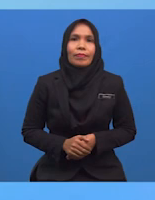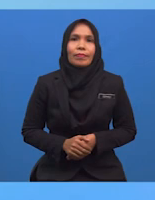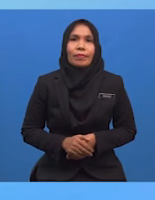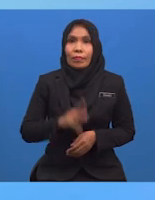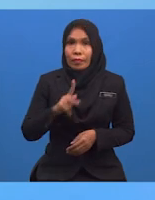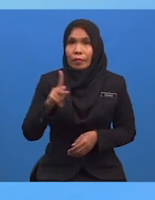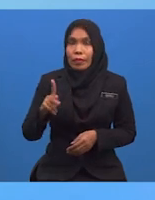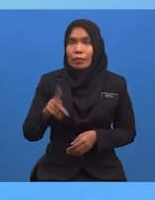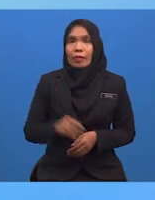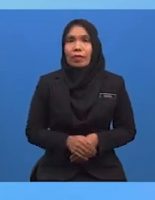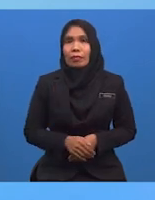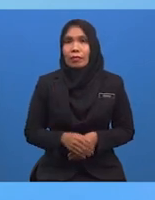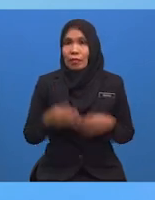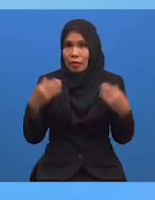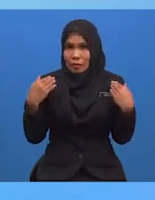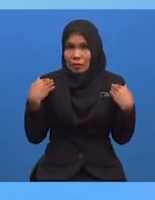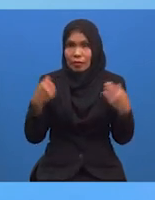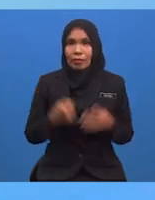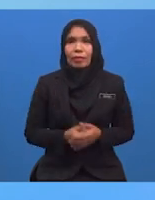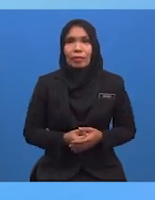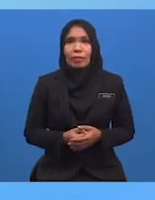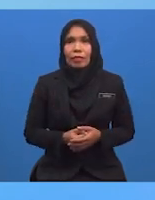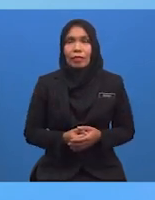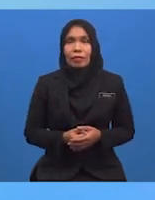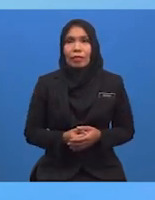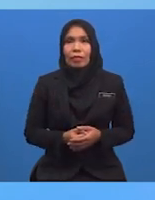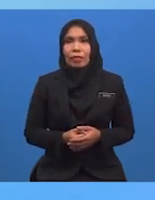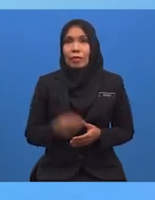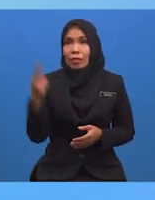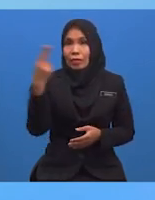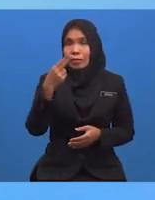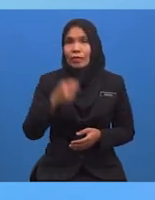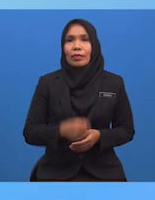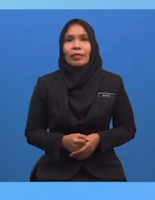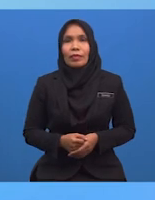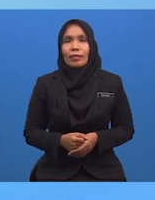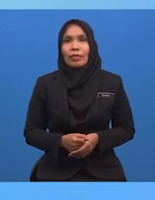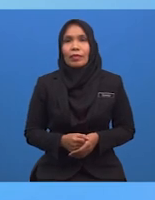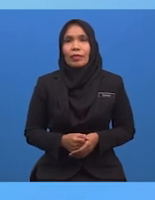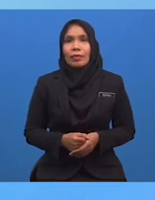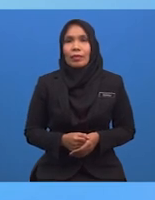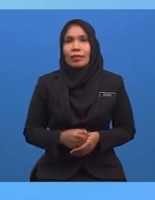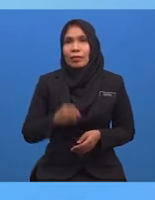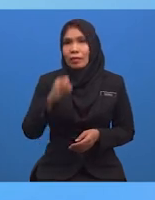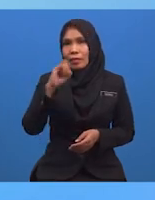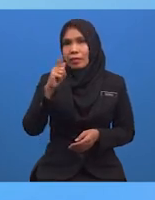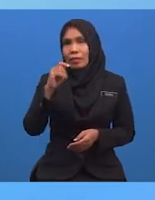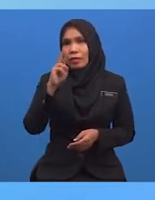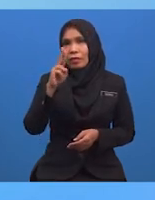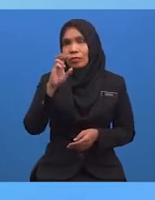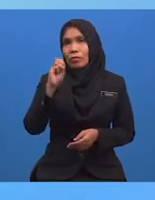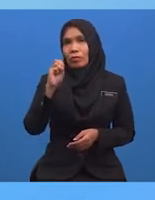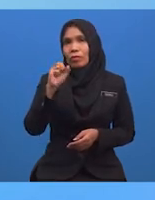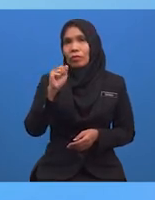tak hadapi situasi wujudnya kekurangan barang keperluan seperti gula, beras, minyak masak